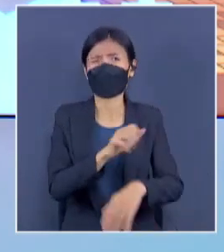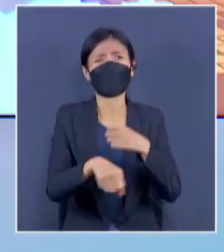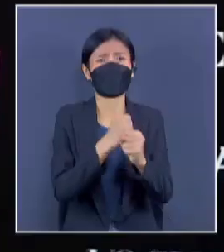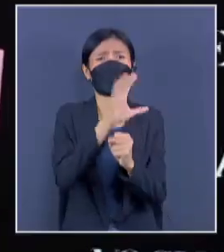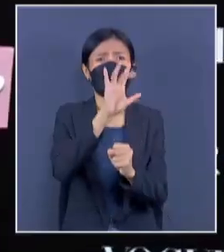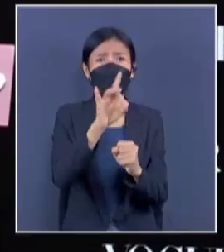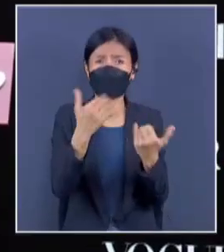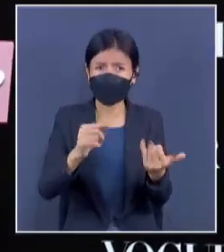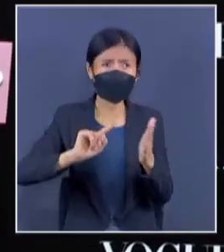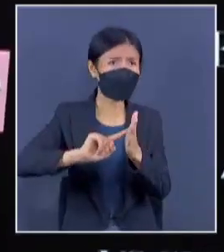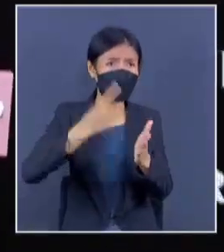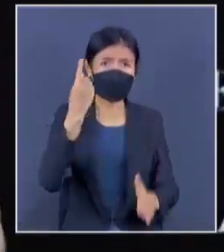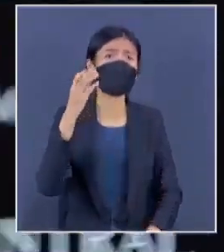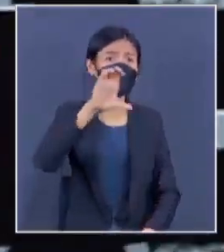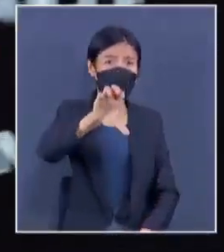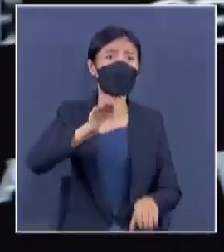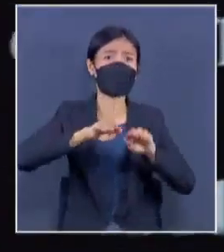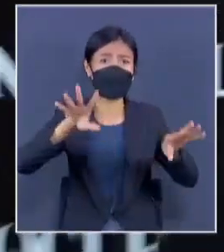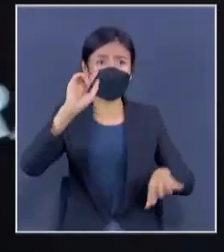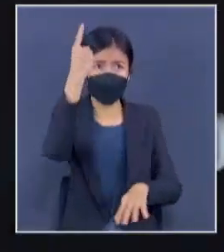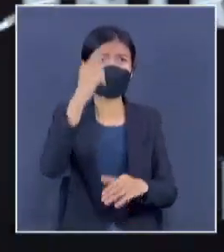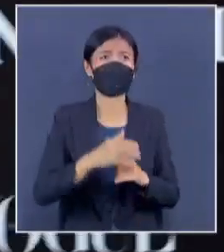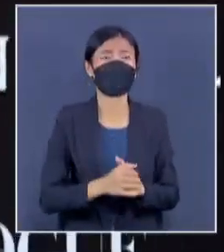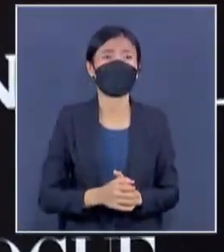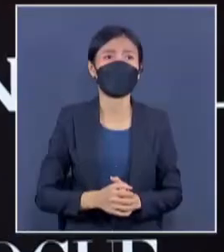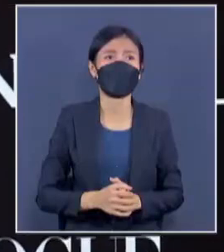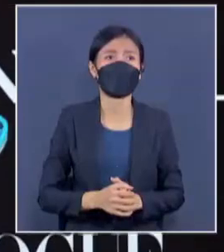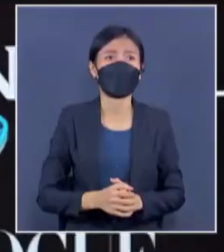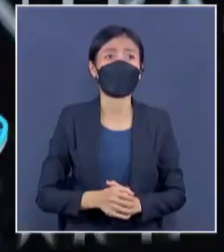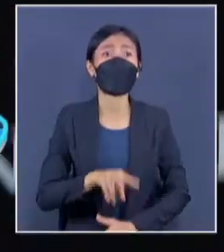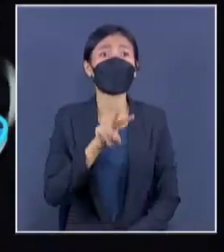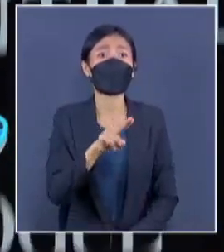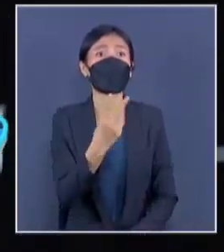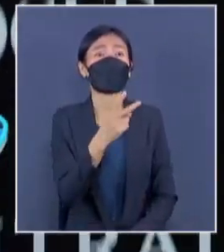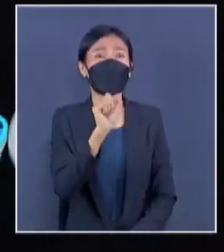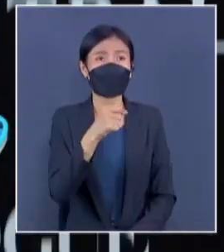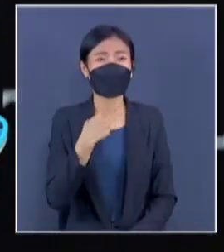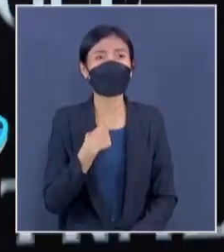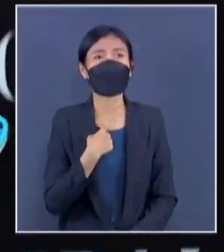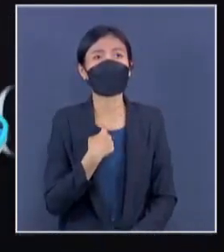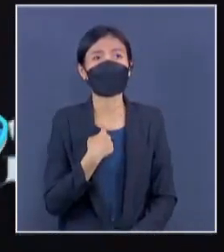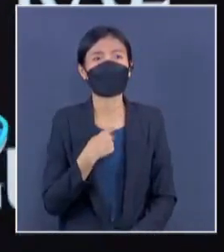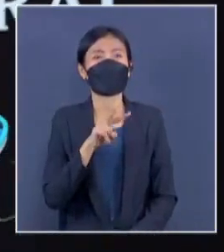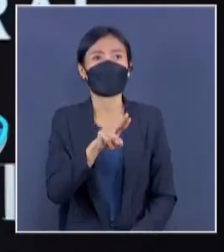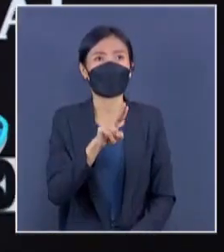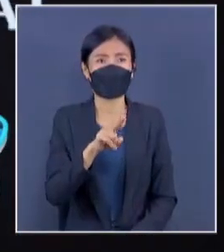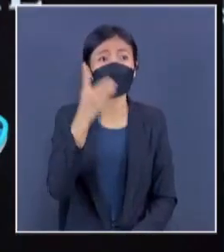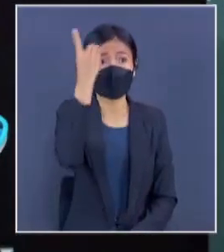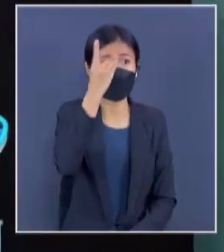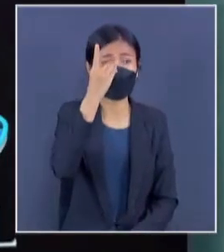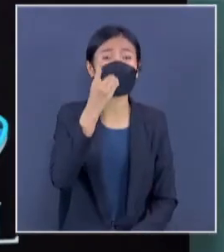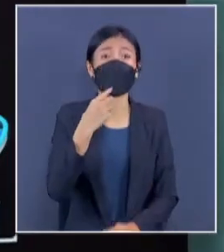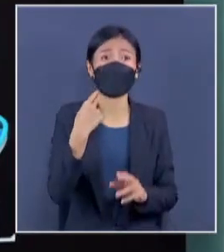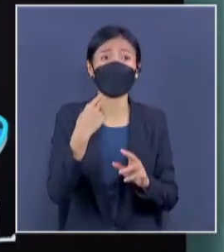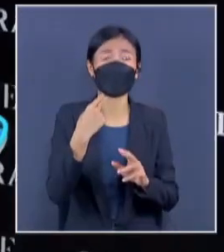ค่ะเป็นคู่รักคนบันเทิงที่ไม่หวือหวานะคะหลังสาวจันจิราคบหาดูใจกับพระเอกหนุ่มมาริโ